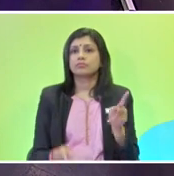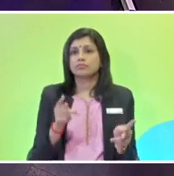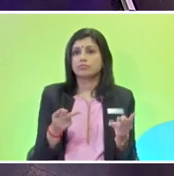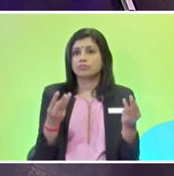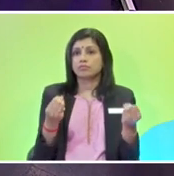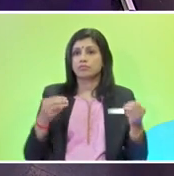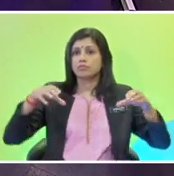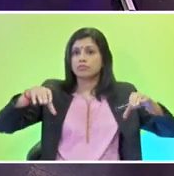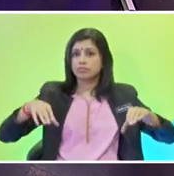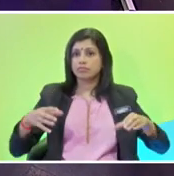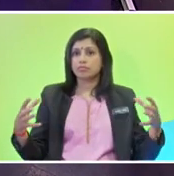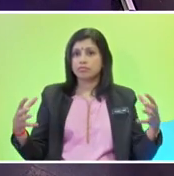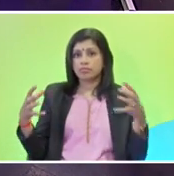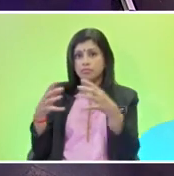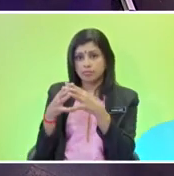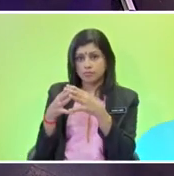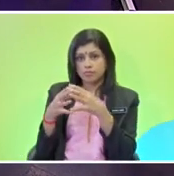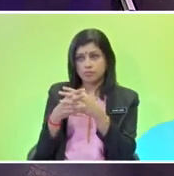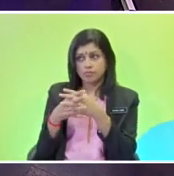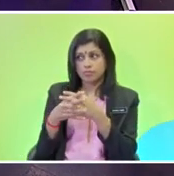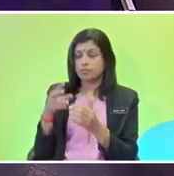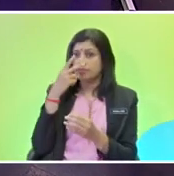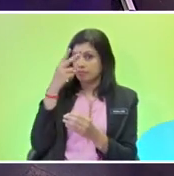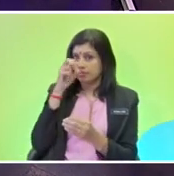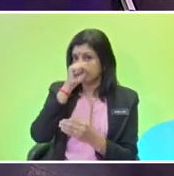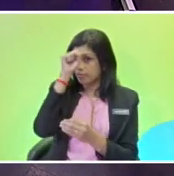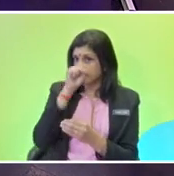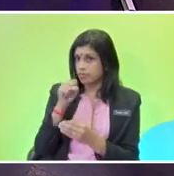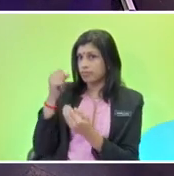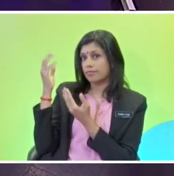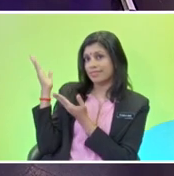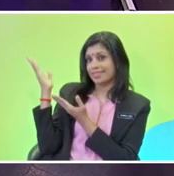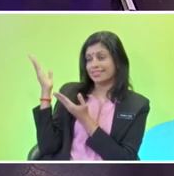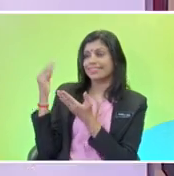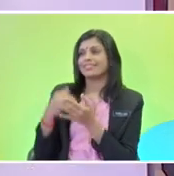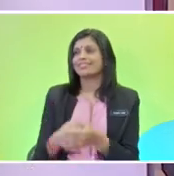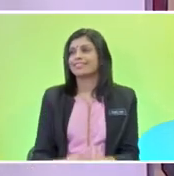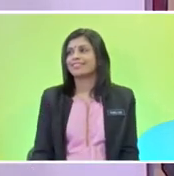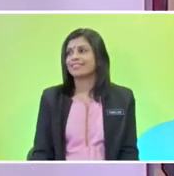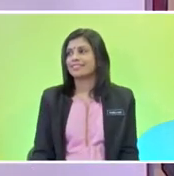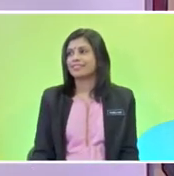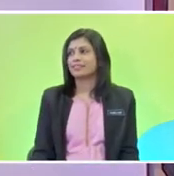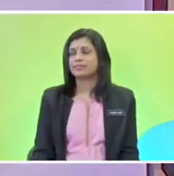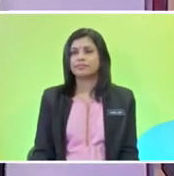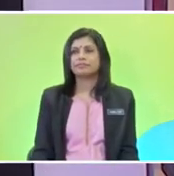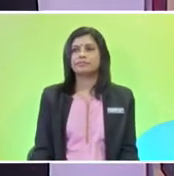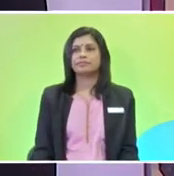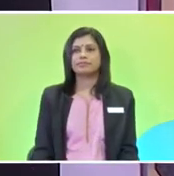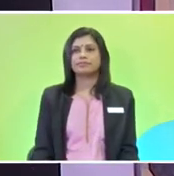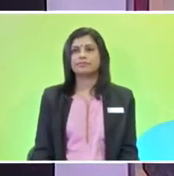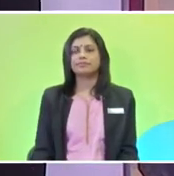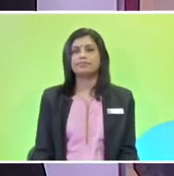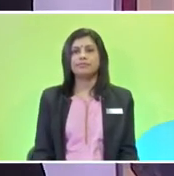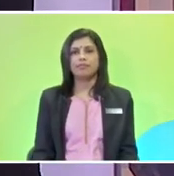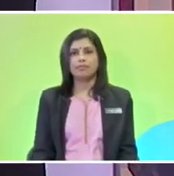tulis. Cikgu akan tulis dulu soalannya. 56 tambah 12. Soalan di depannya, cikgu.